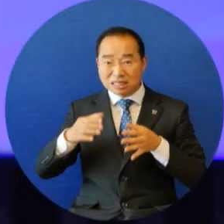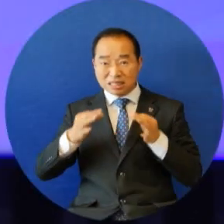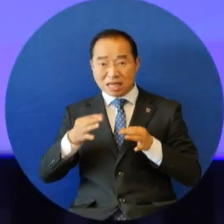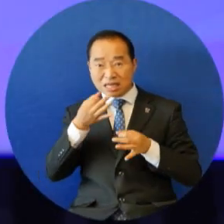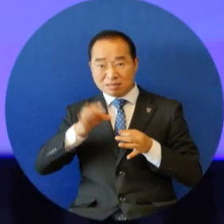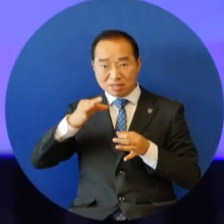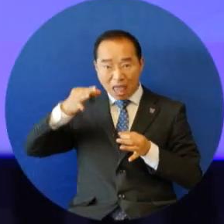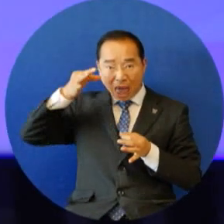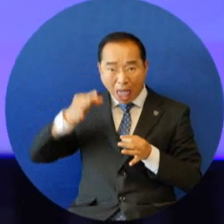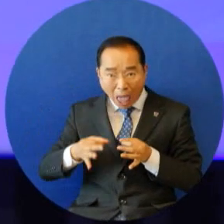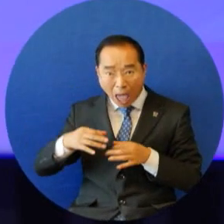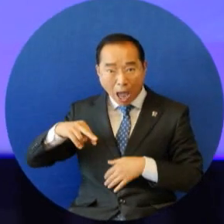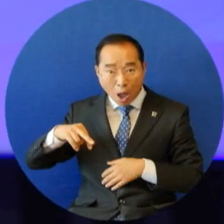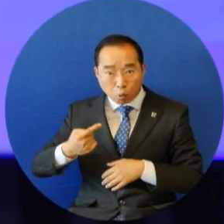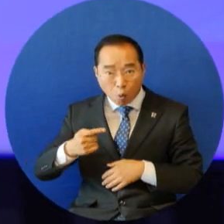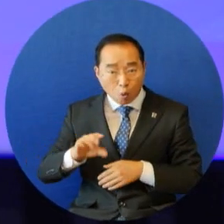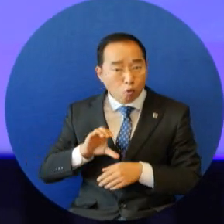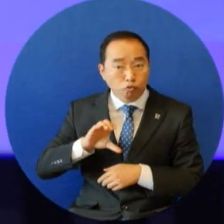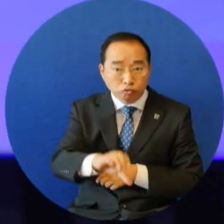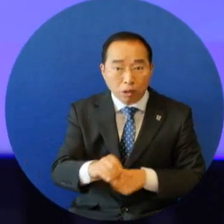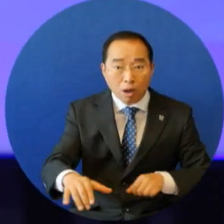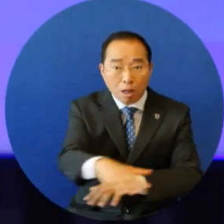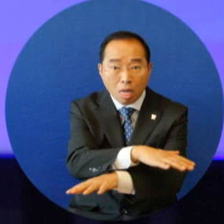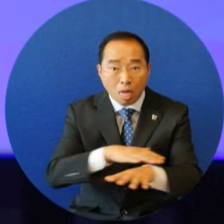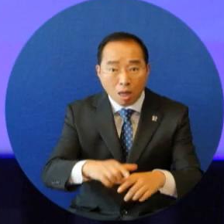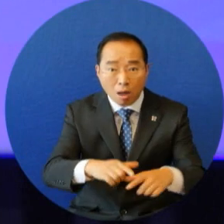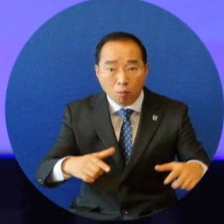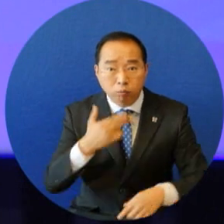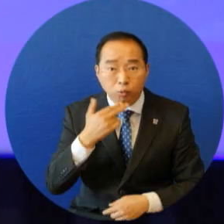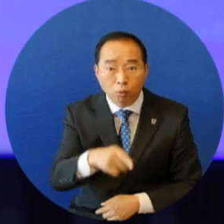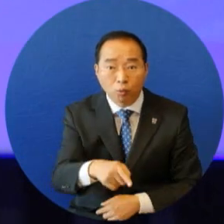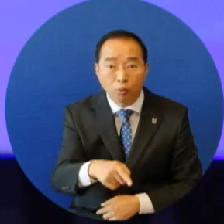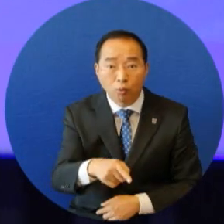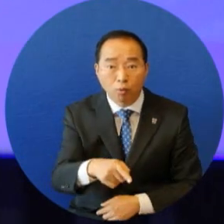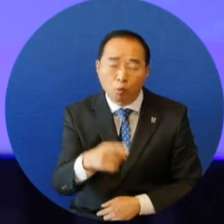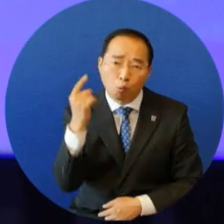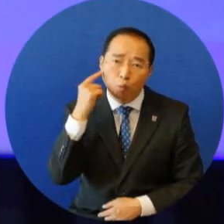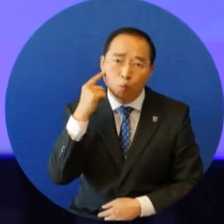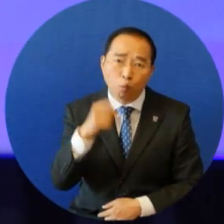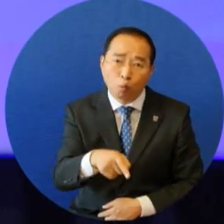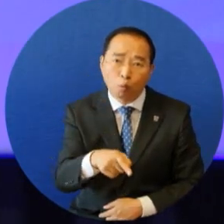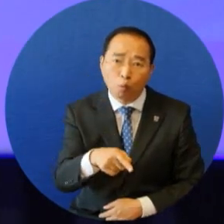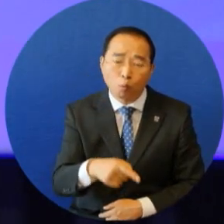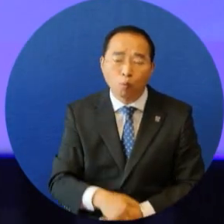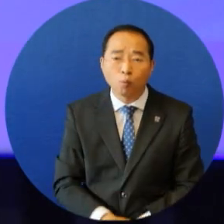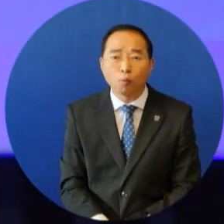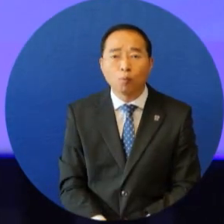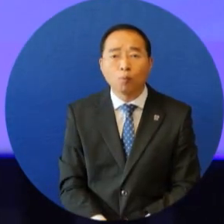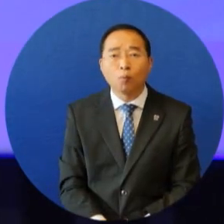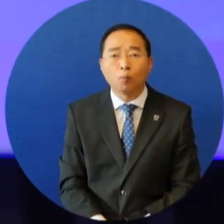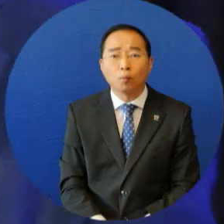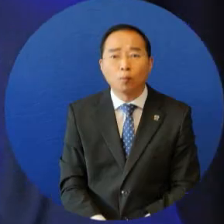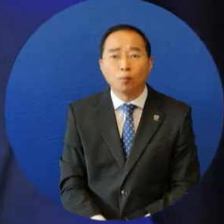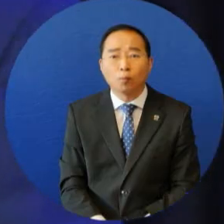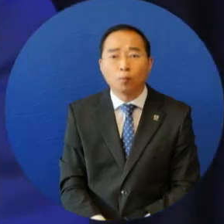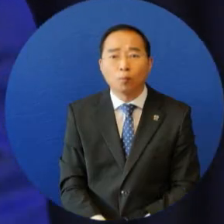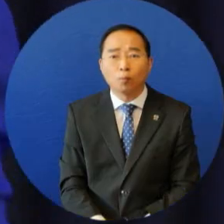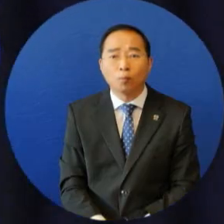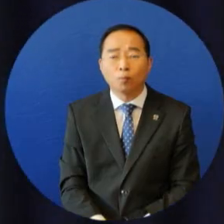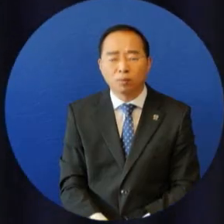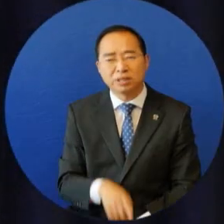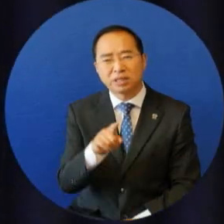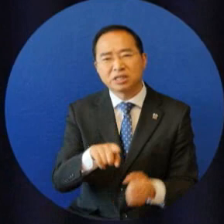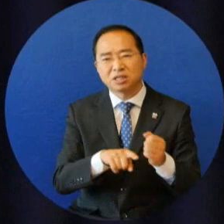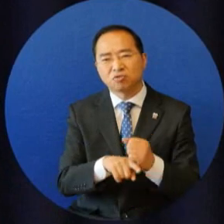아무리 낮춰도 투자가 살아나지 않는 시대가 되어버렸어요. 그런데 왜 이런 시대가 됐을까요?